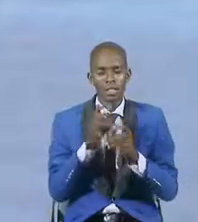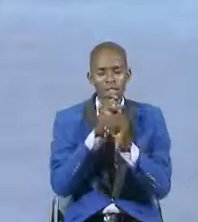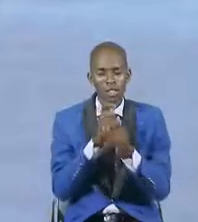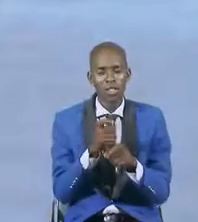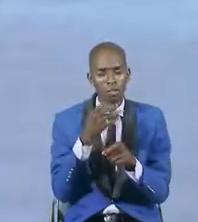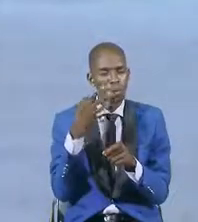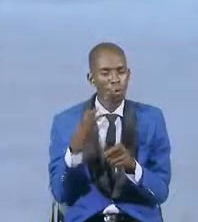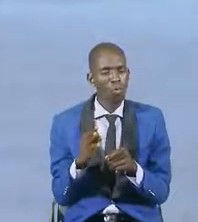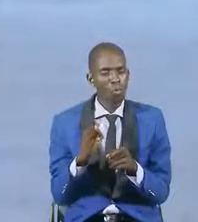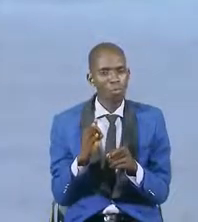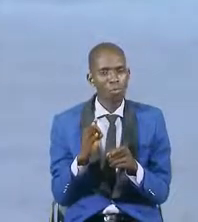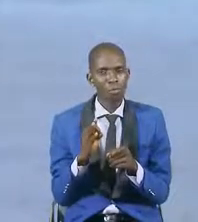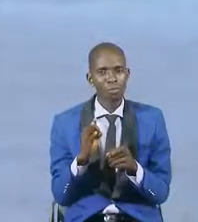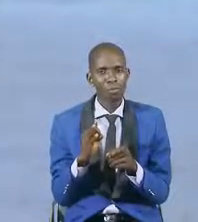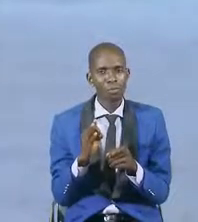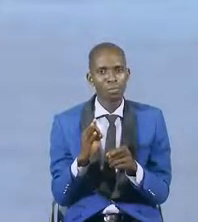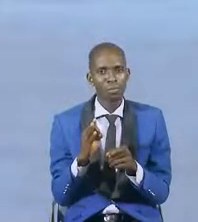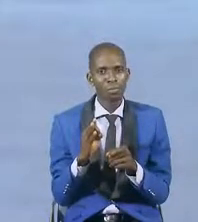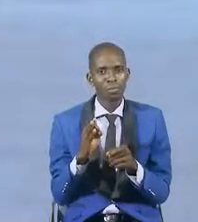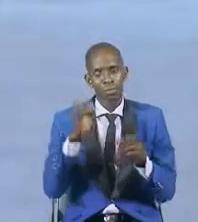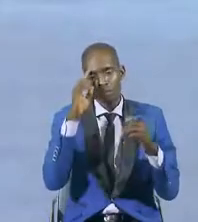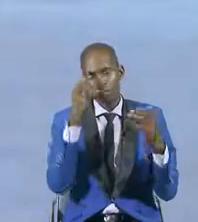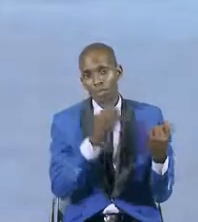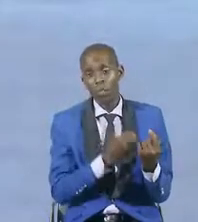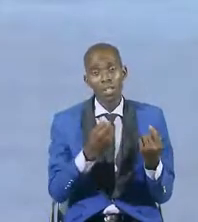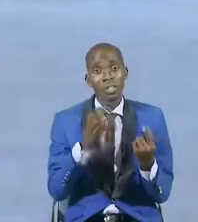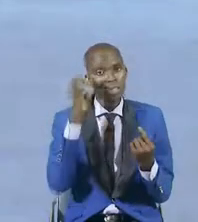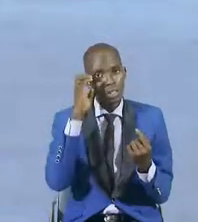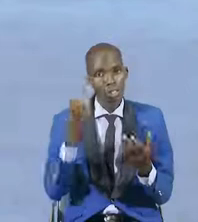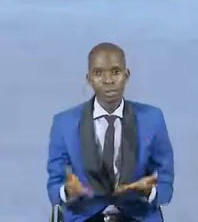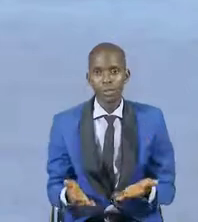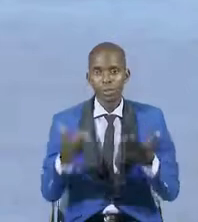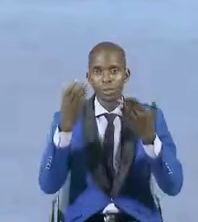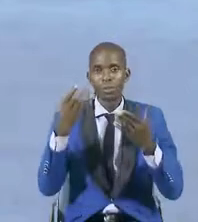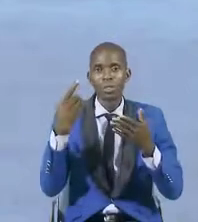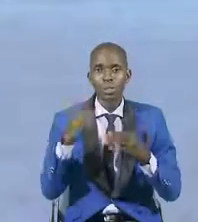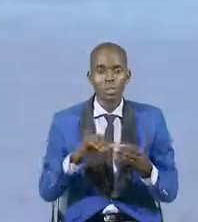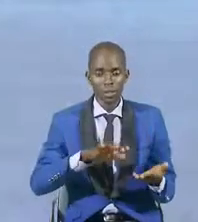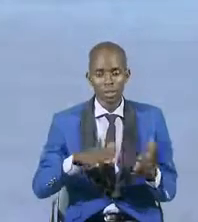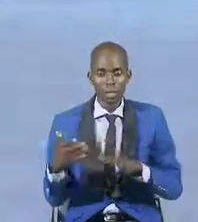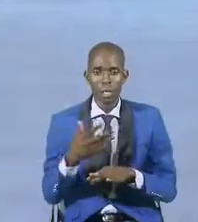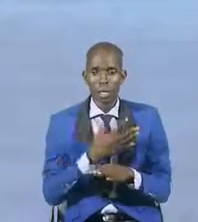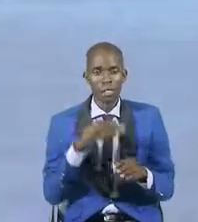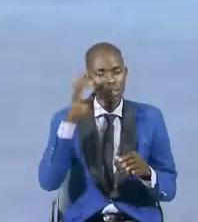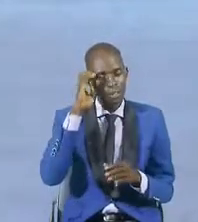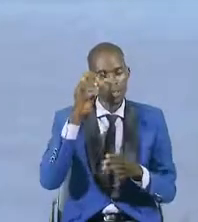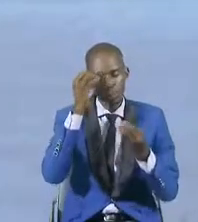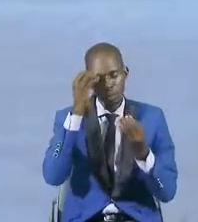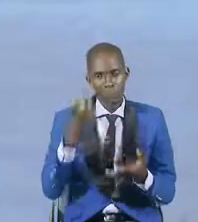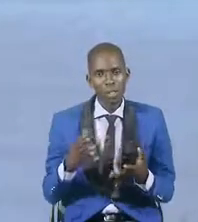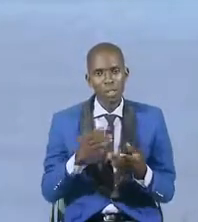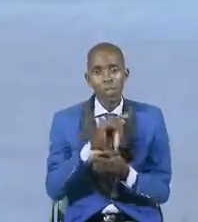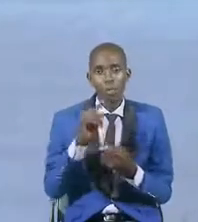foi. Il a le don de foi et il a ressuscité le mort. Il a le don de guérison même après